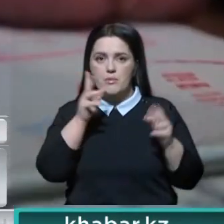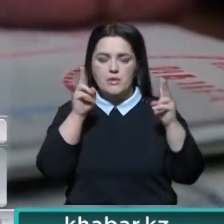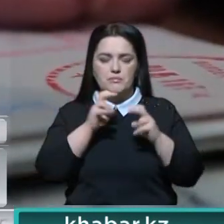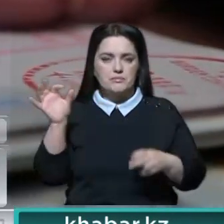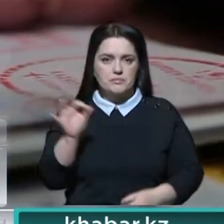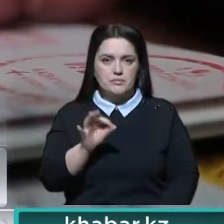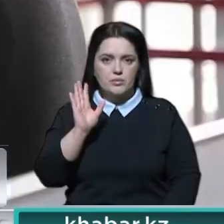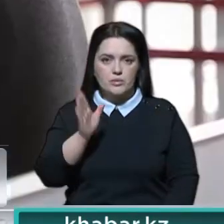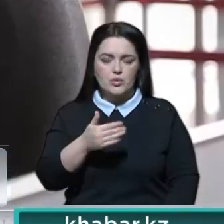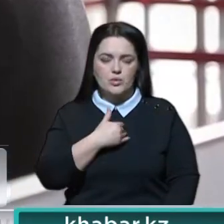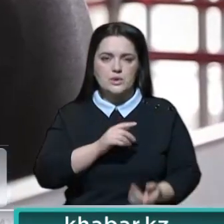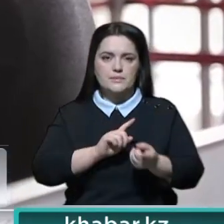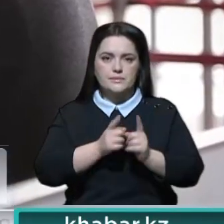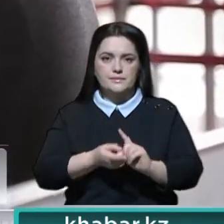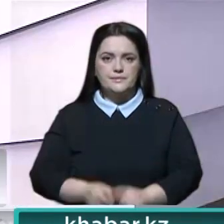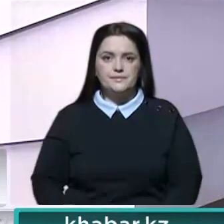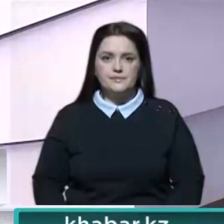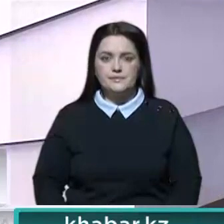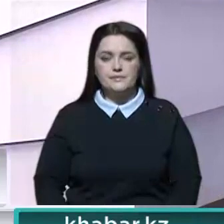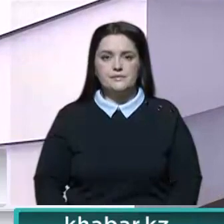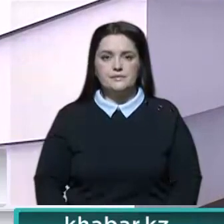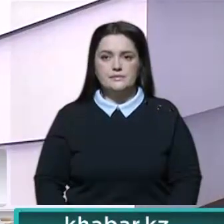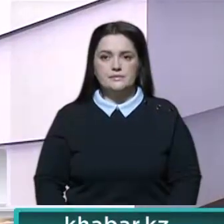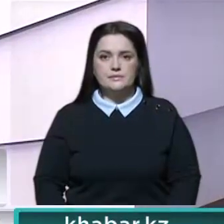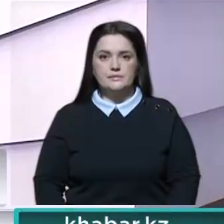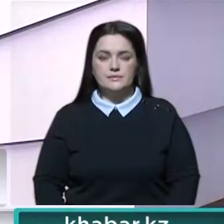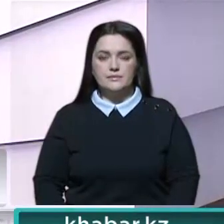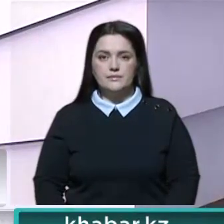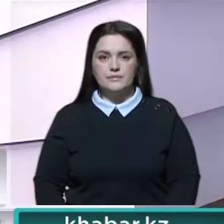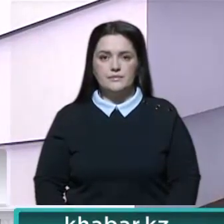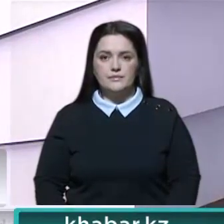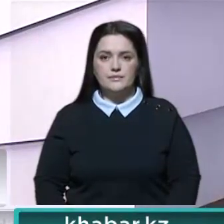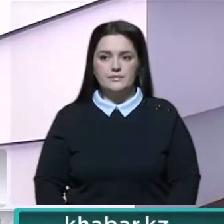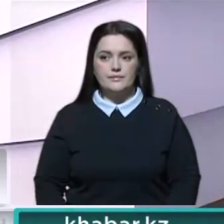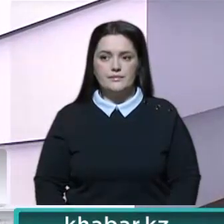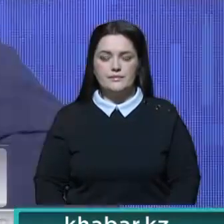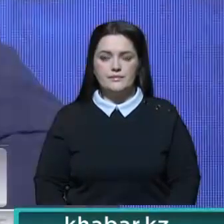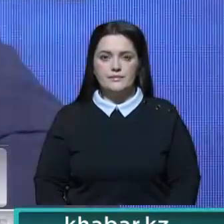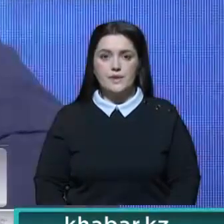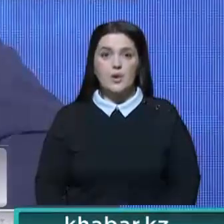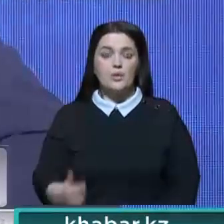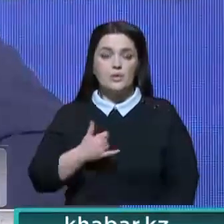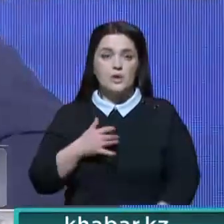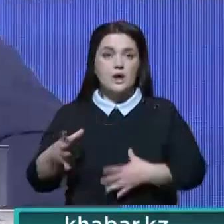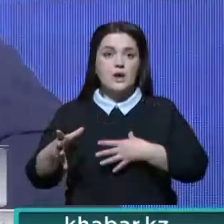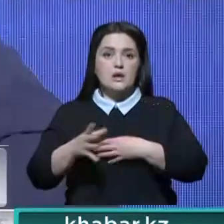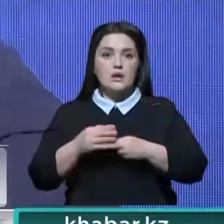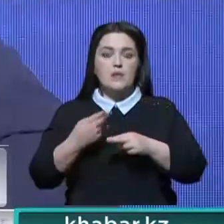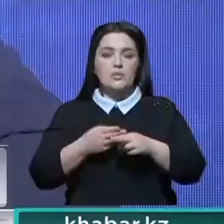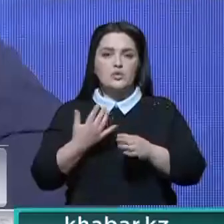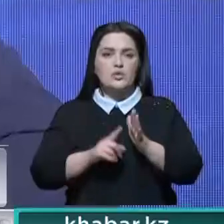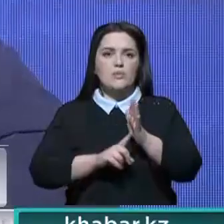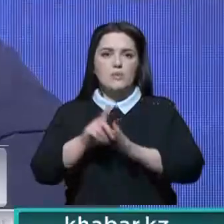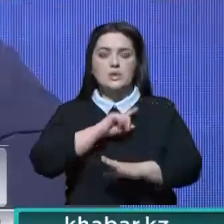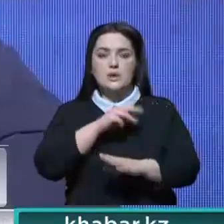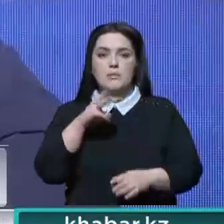сроков рассмотрения. У нас существует соглашение о расширенном партнерстве и сотрудничестве, которое полностью вступило в силу в